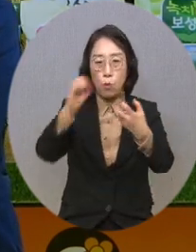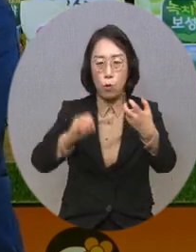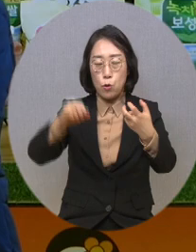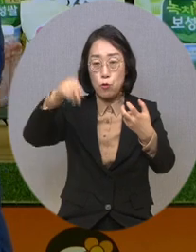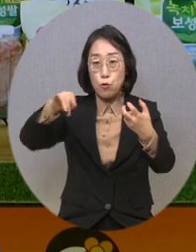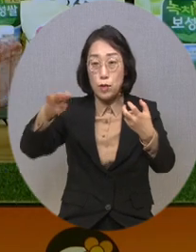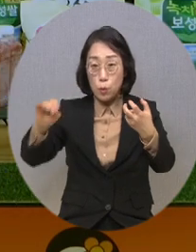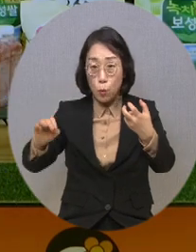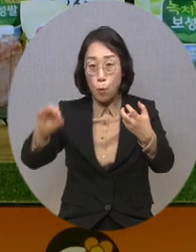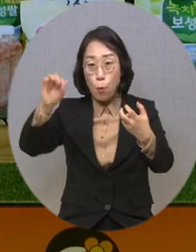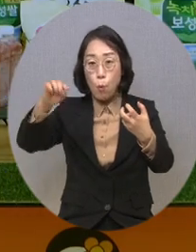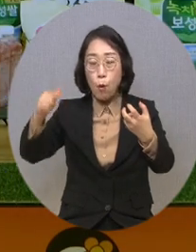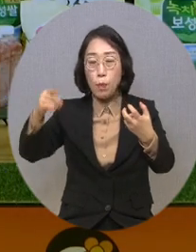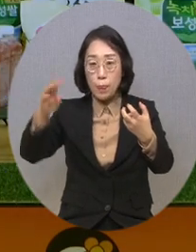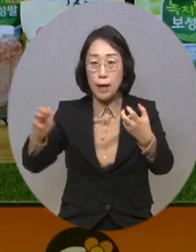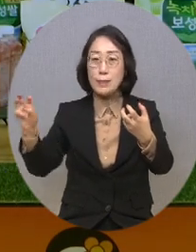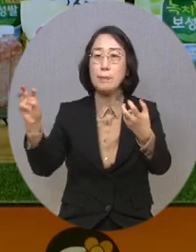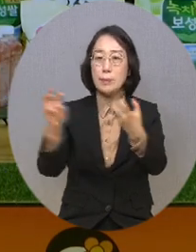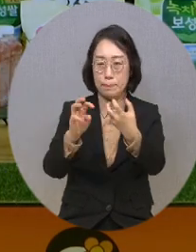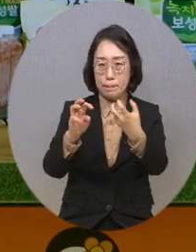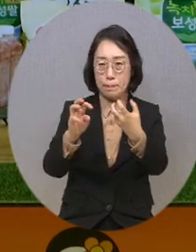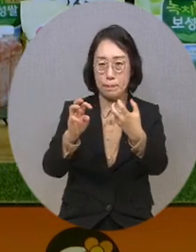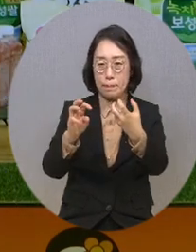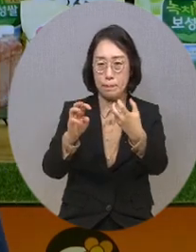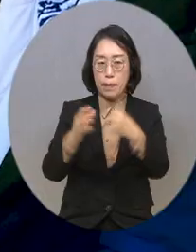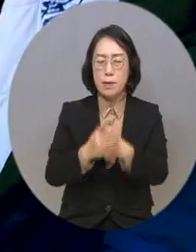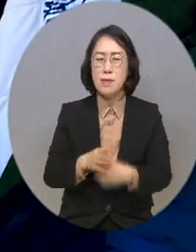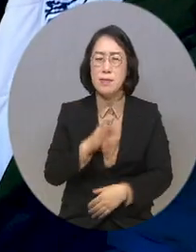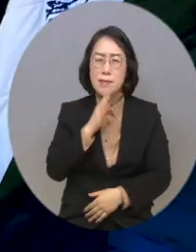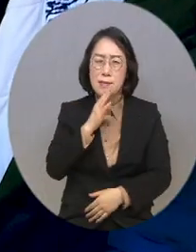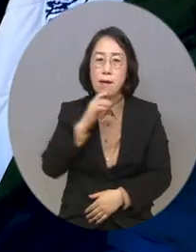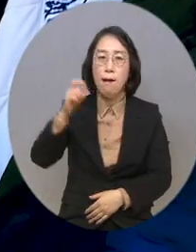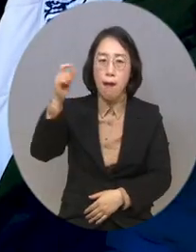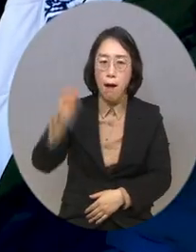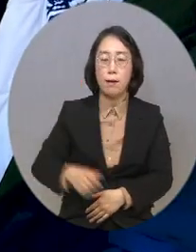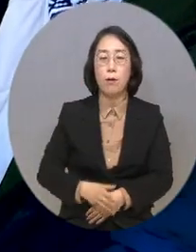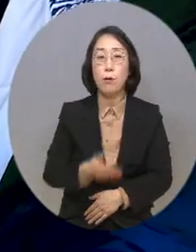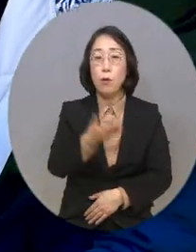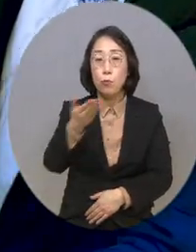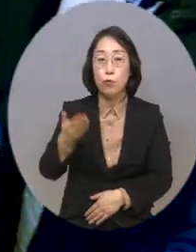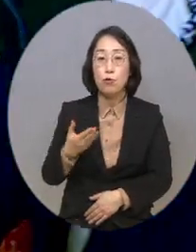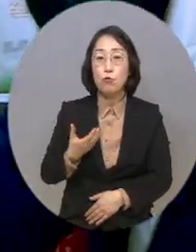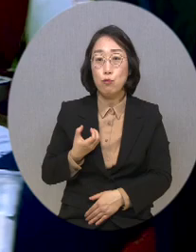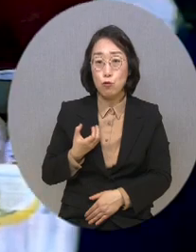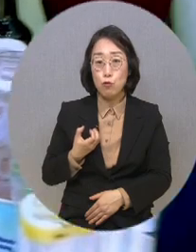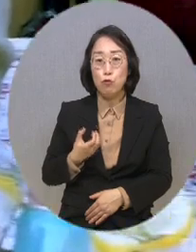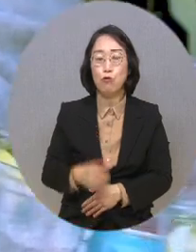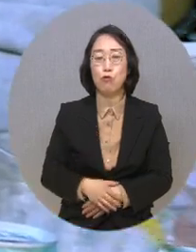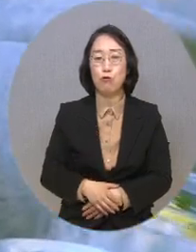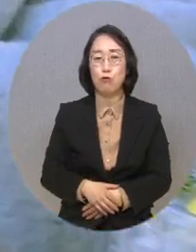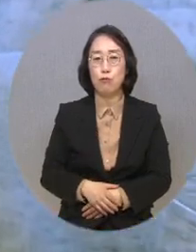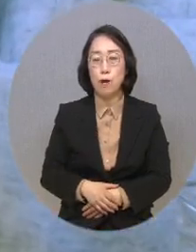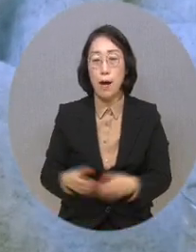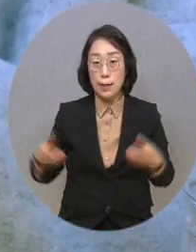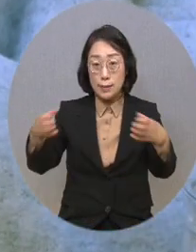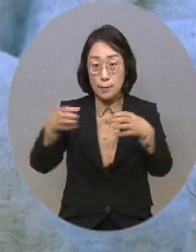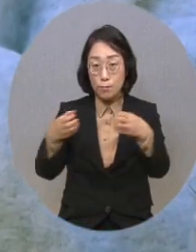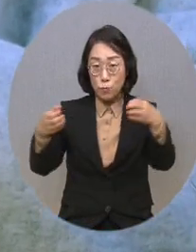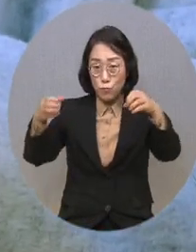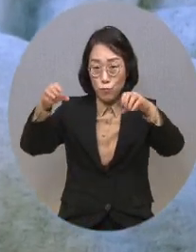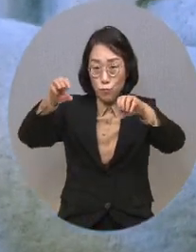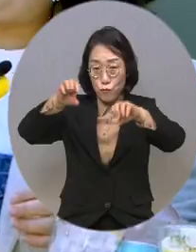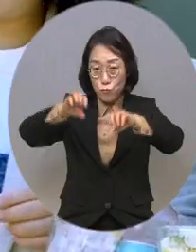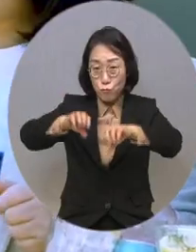유기농 원당밖에 안 들어가 있어요. 오, 진하겠다. 그 원액을 굉장히 진해요. 이렇게 우유만 따라서 네